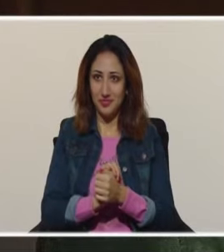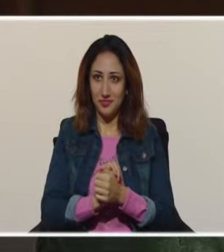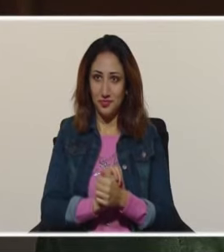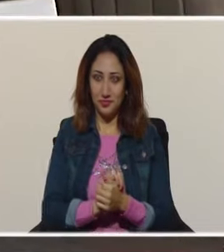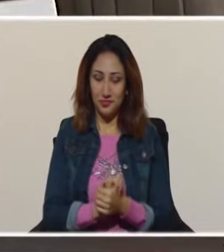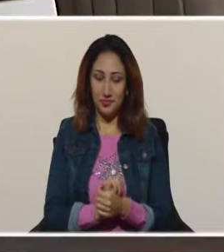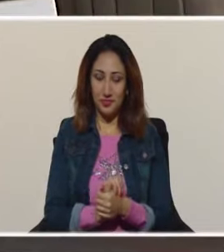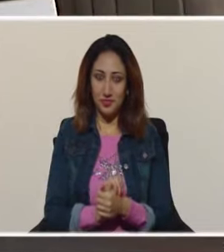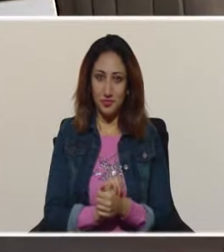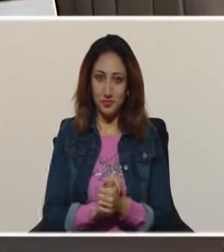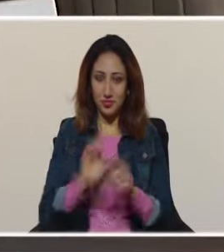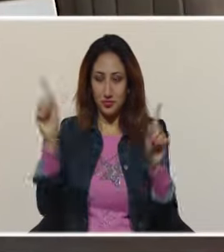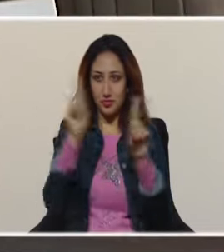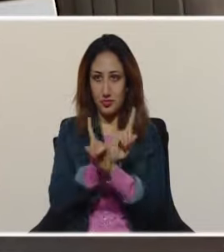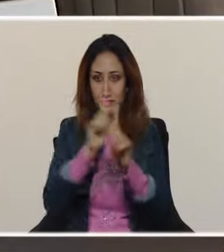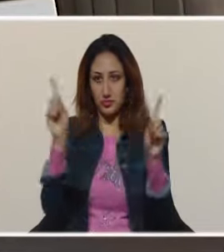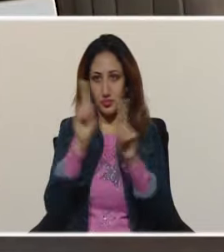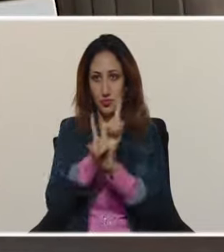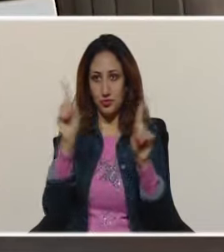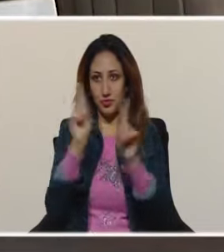هنا بديكم.